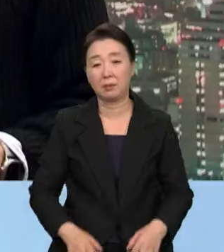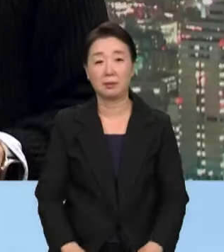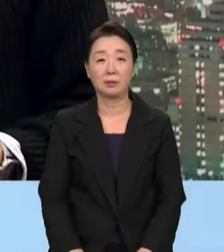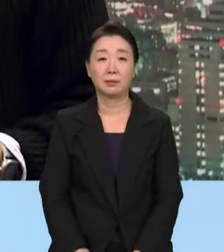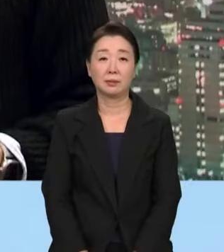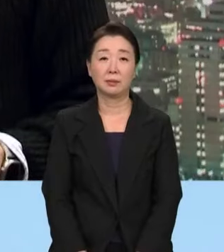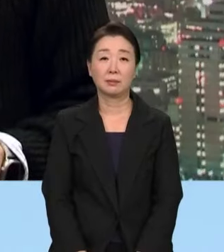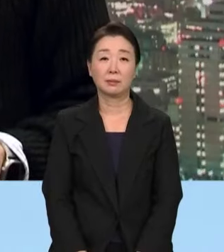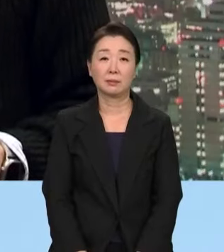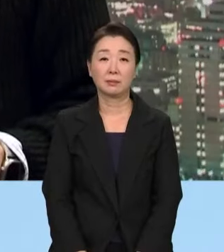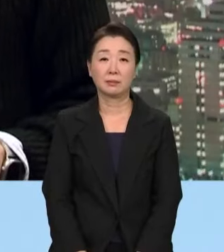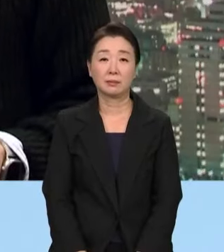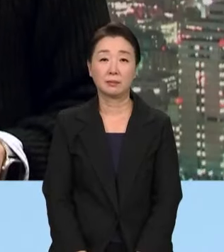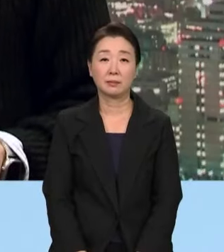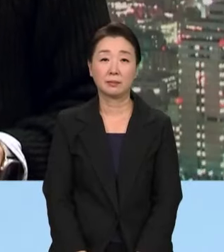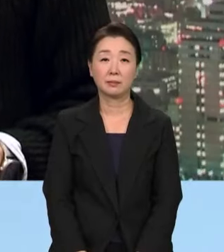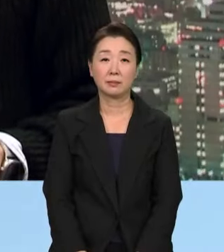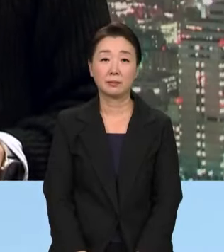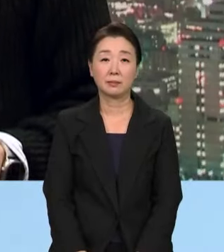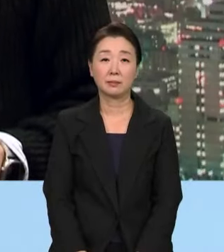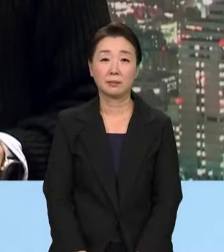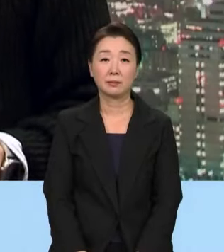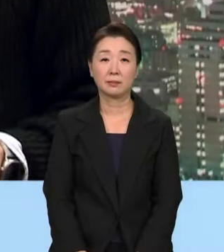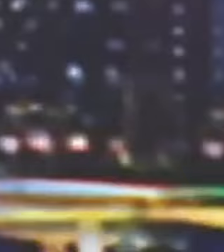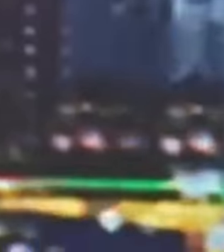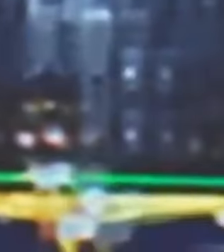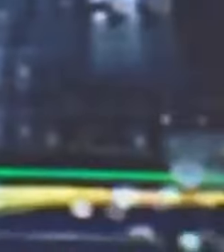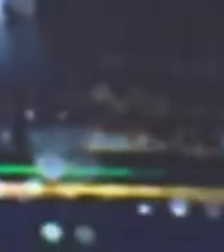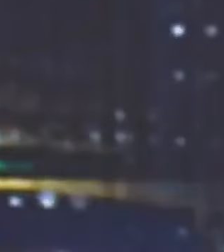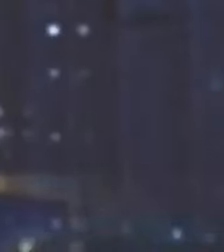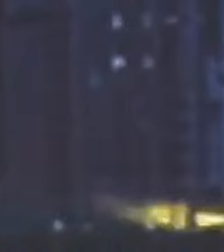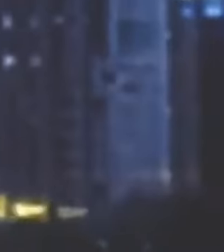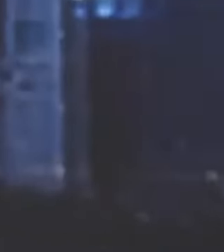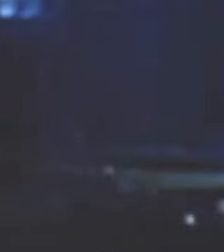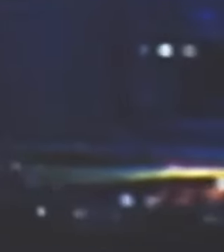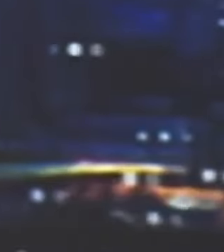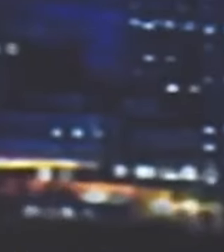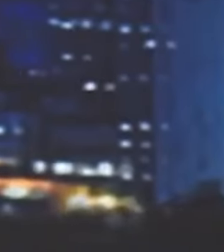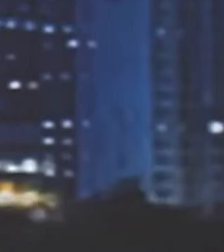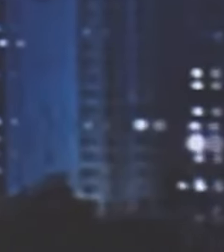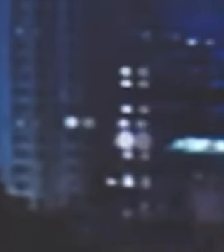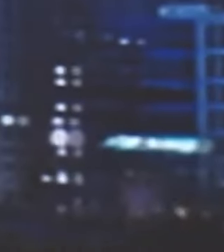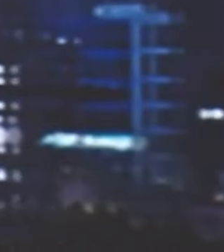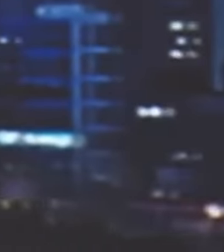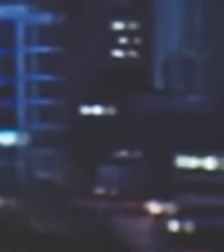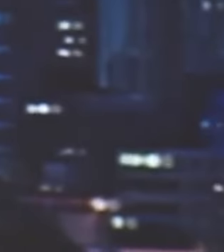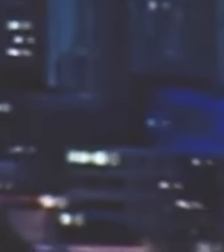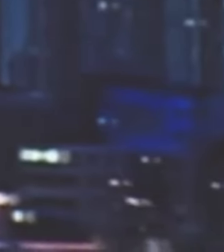나왔습니다네 정원석이 전해드렸습니다 JTBC